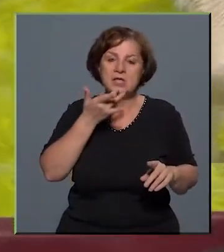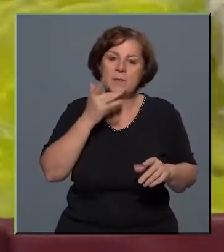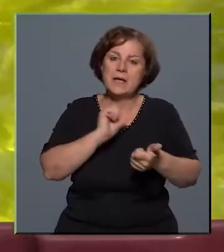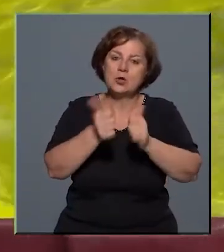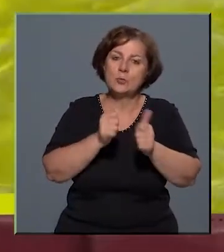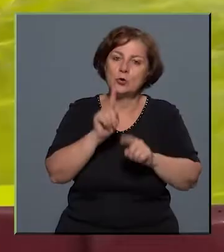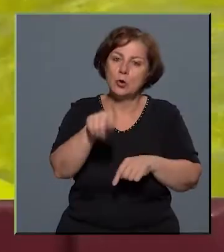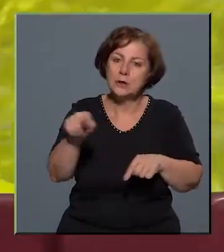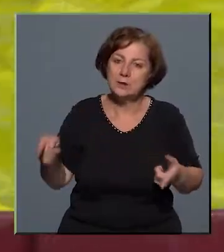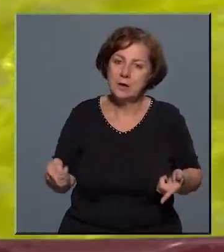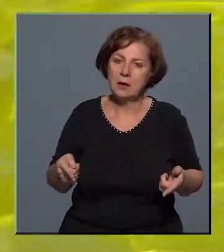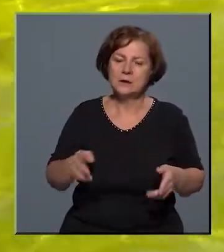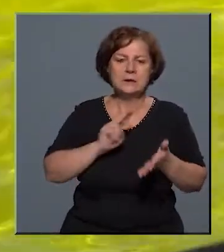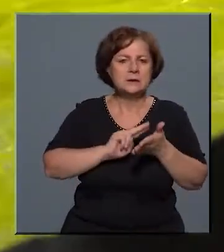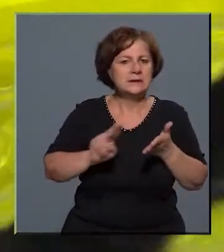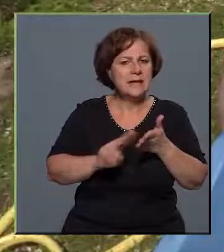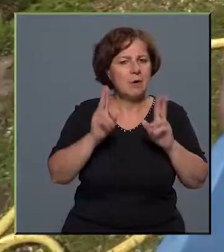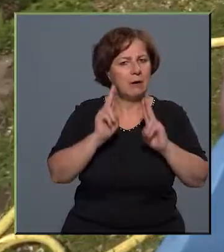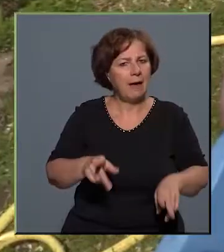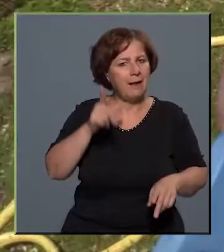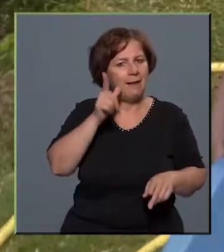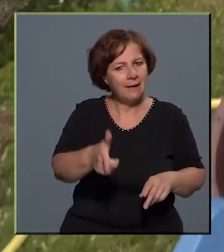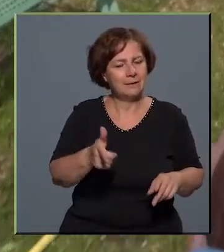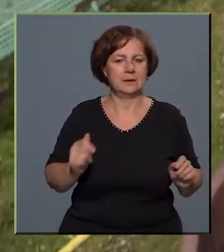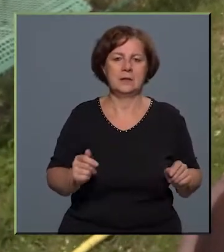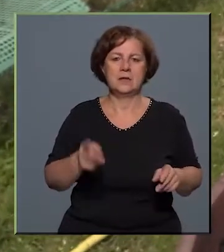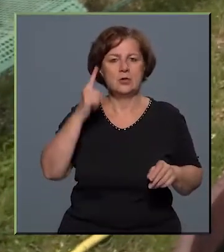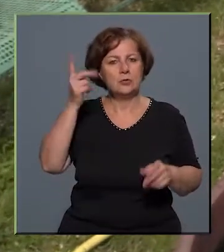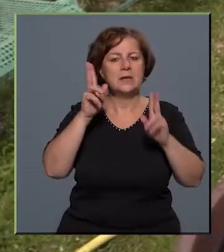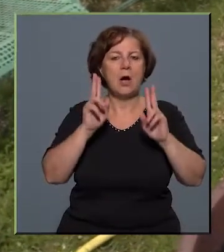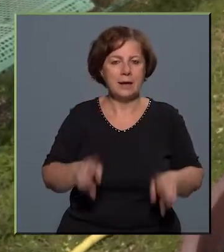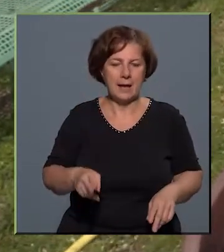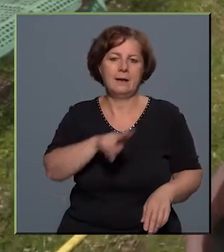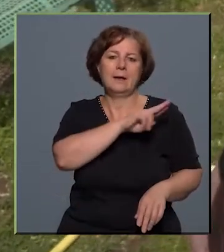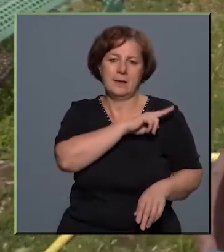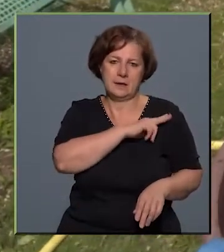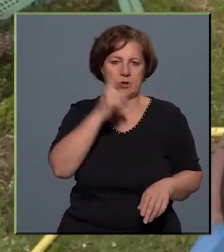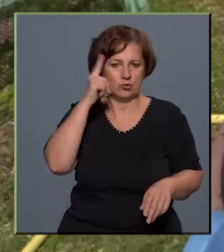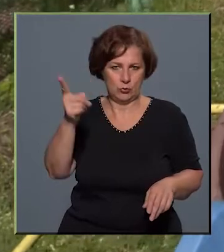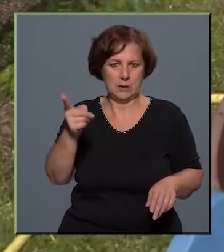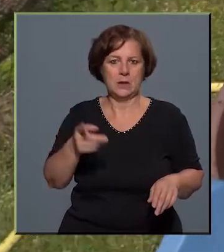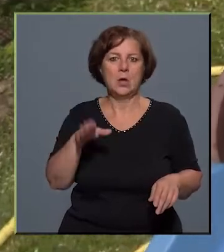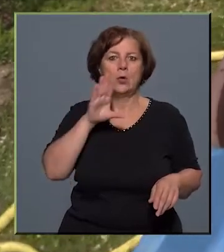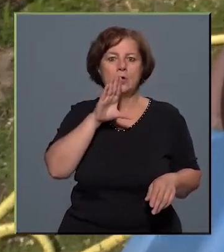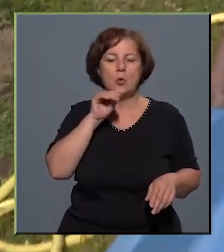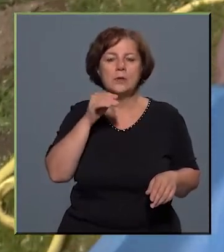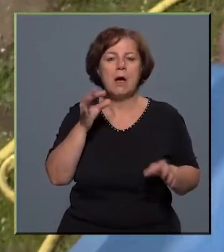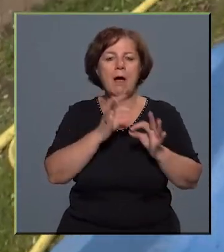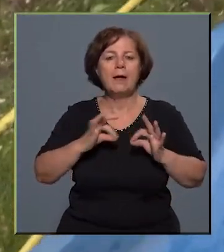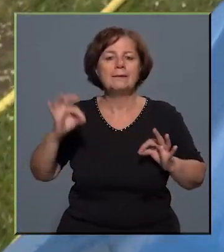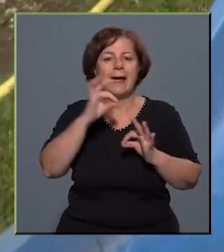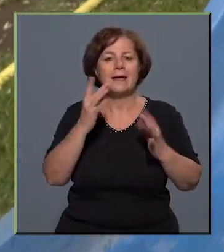van, és például sportoltatja, nagyon-nagyon tisztába kell lennie, és tudnia kell és érdemes, hogy a kutyájának